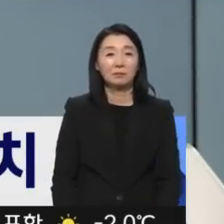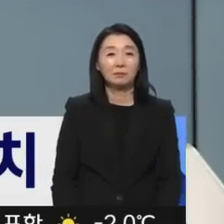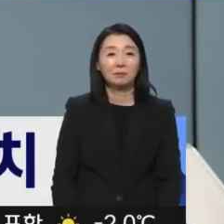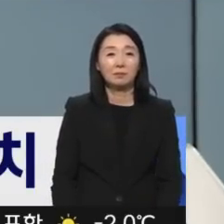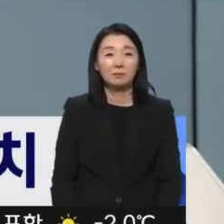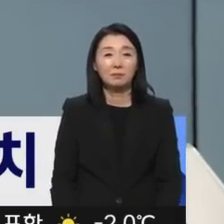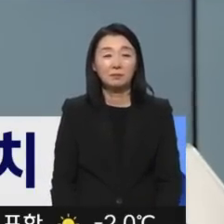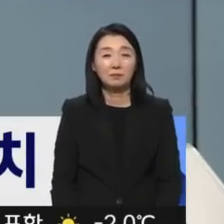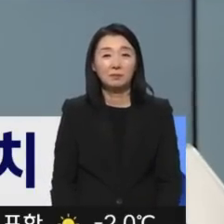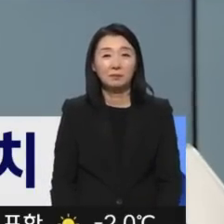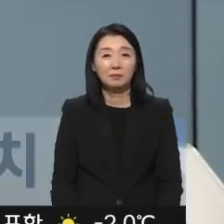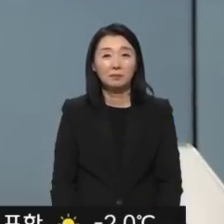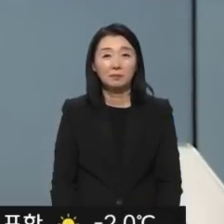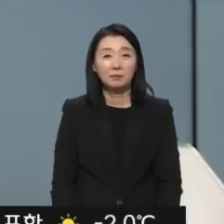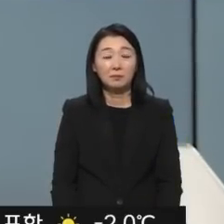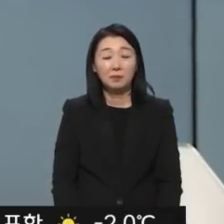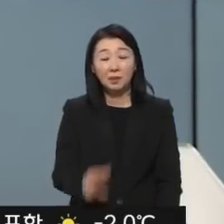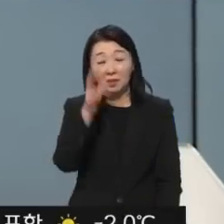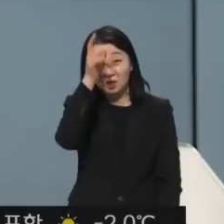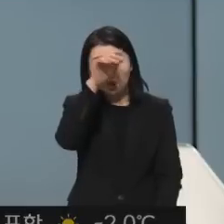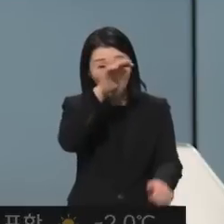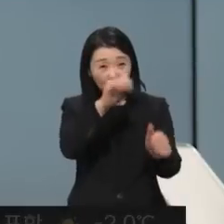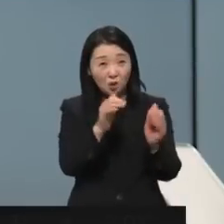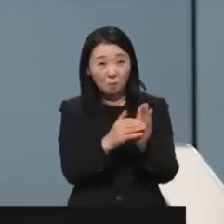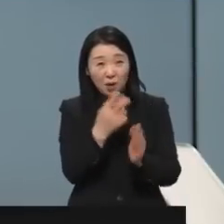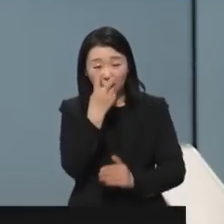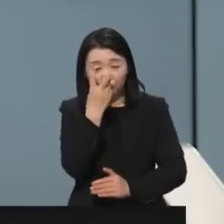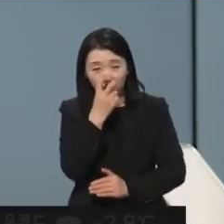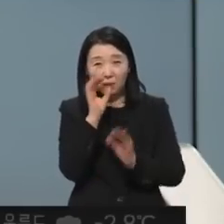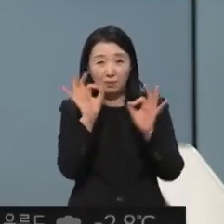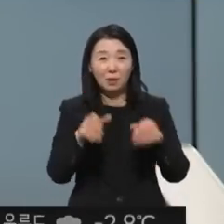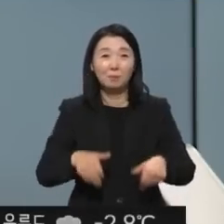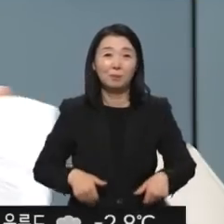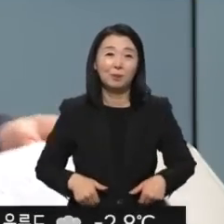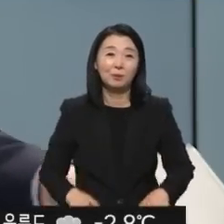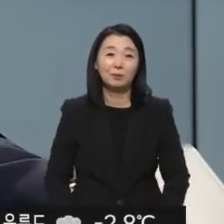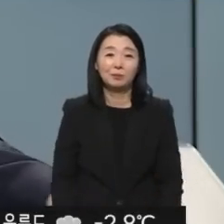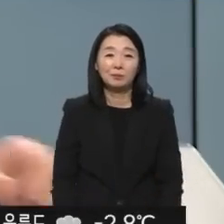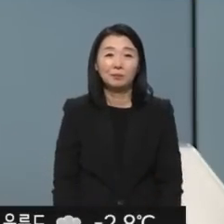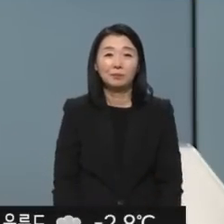합니다. 일단 이제 경찰에 송치니까 또 검찰의 수사를 저희가 지켜봐야 되겠네요.